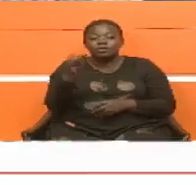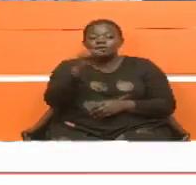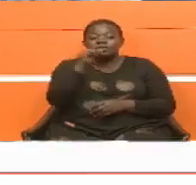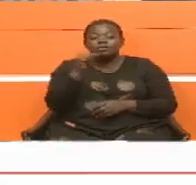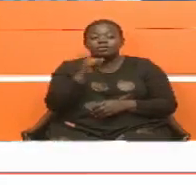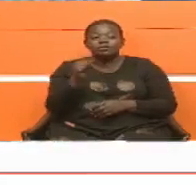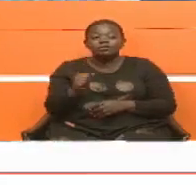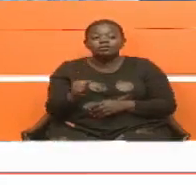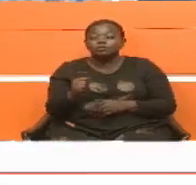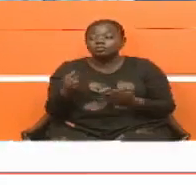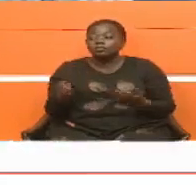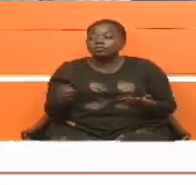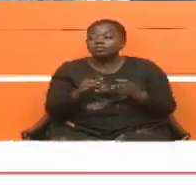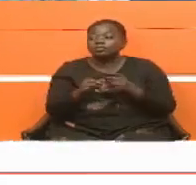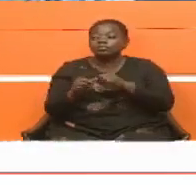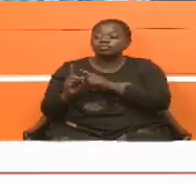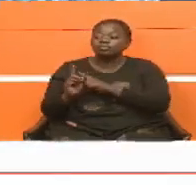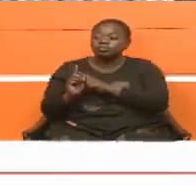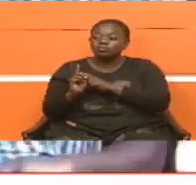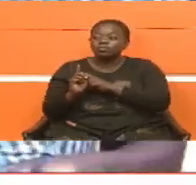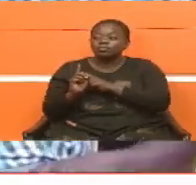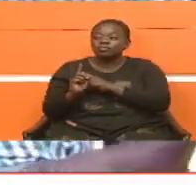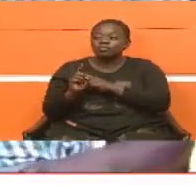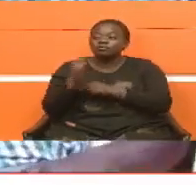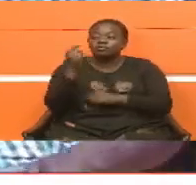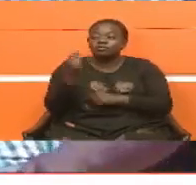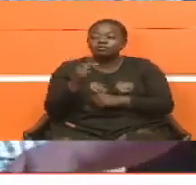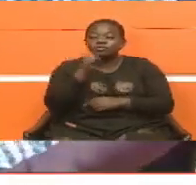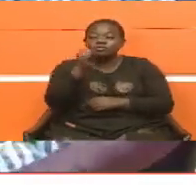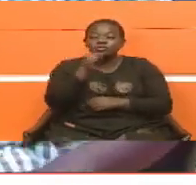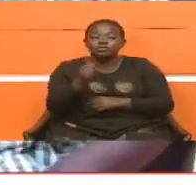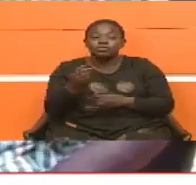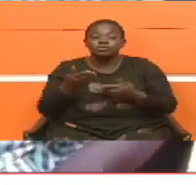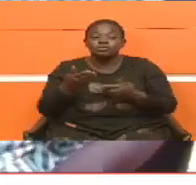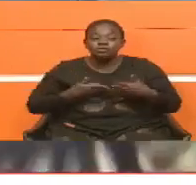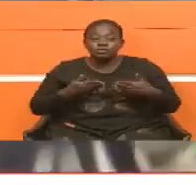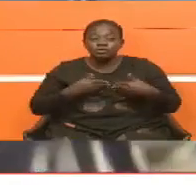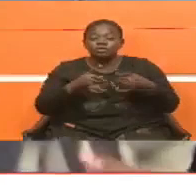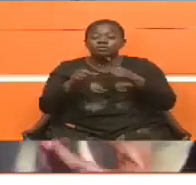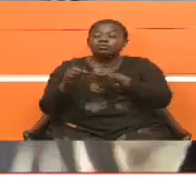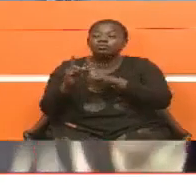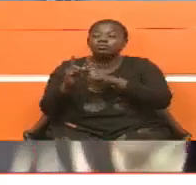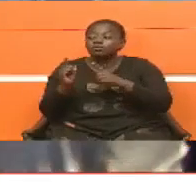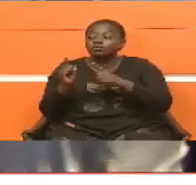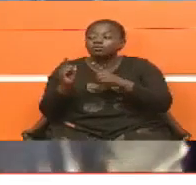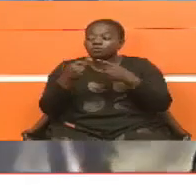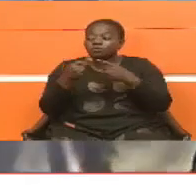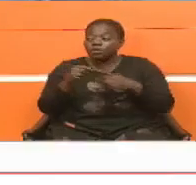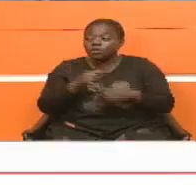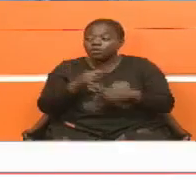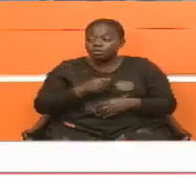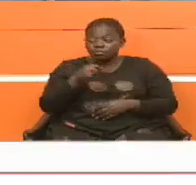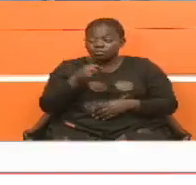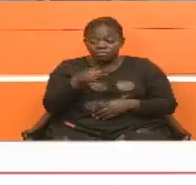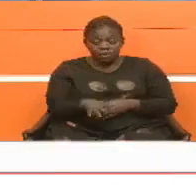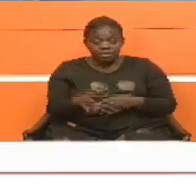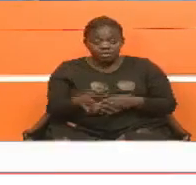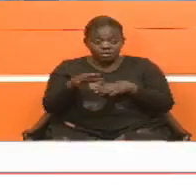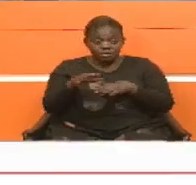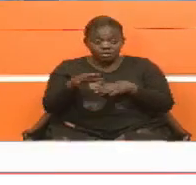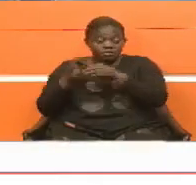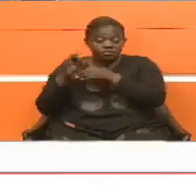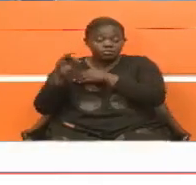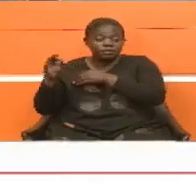nnyini wetukuuma mukuumi. Jjajja wano si nnyini wetukuuma mukuumi. Naye kati maama we yafa ono musika wa